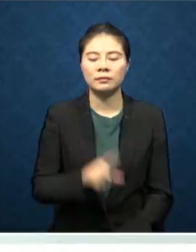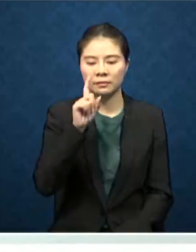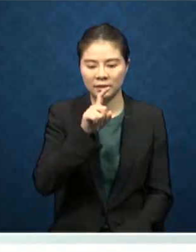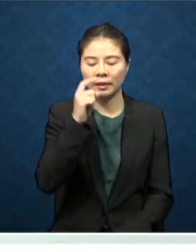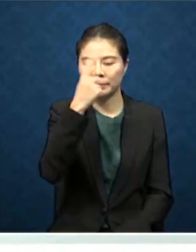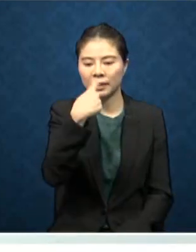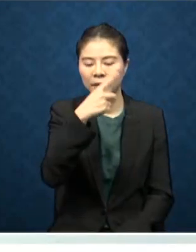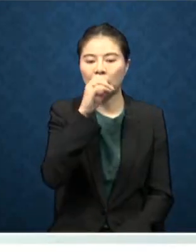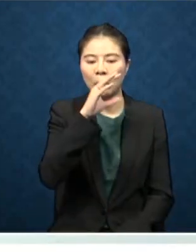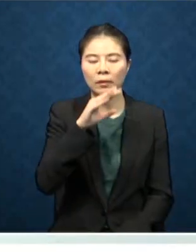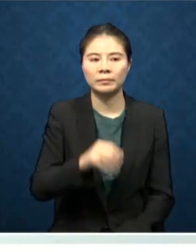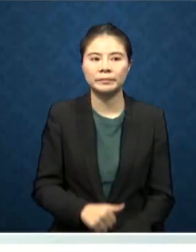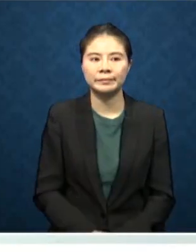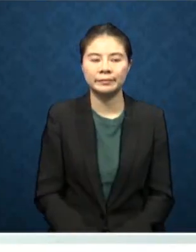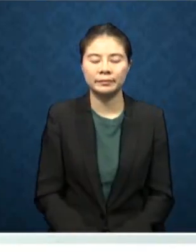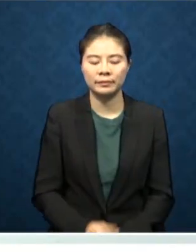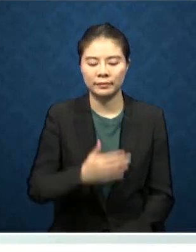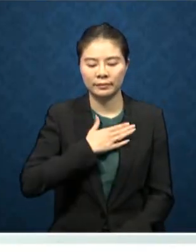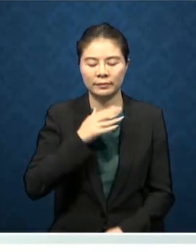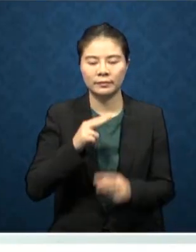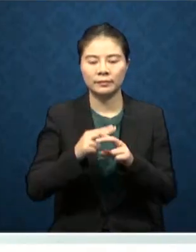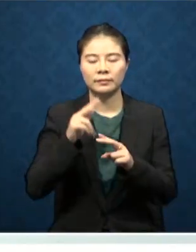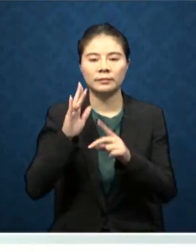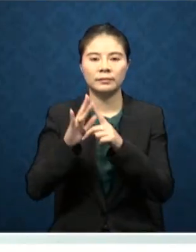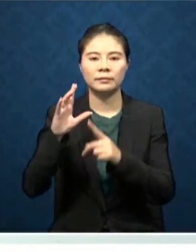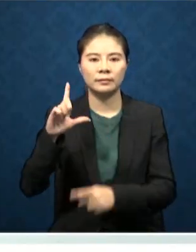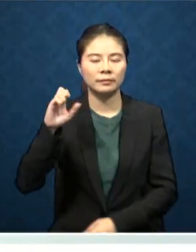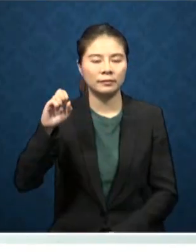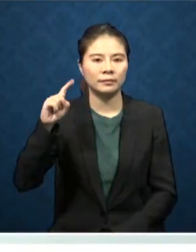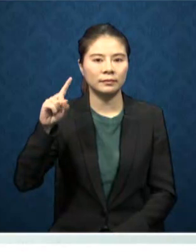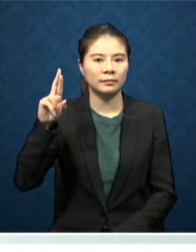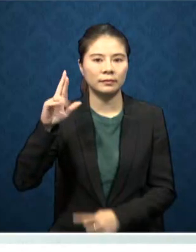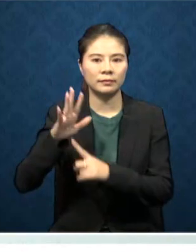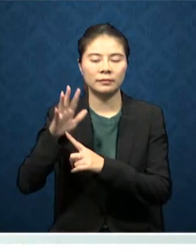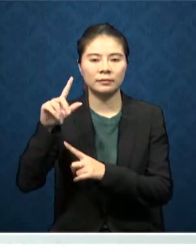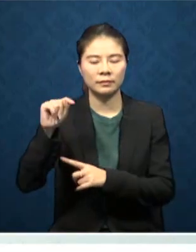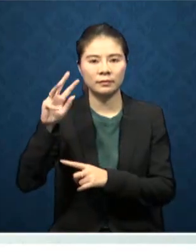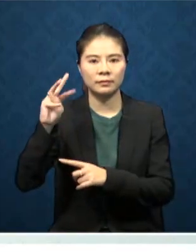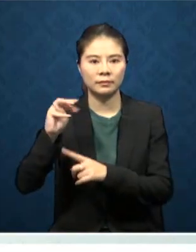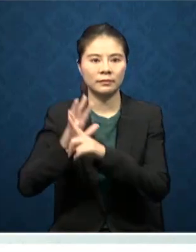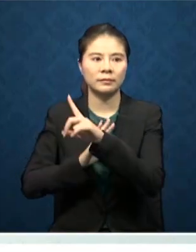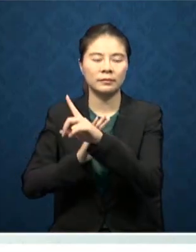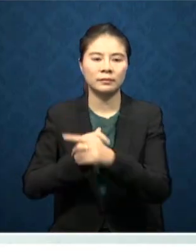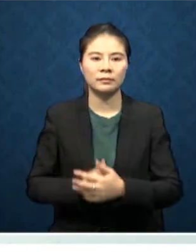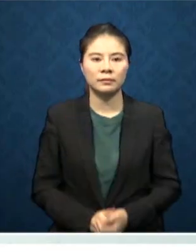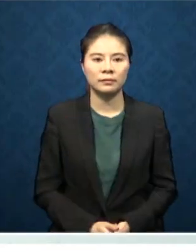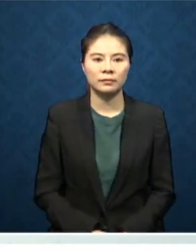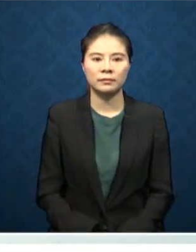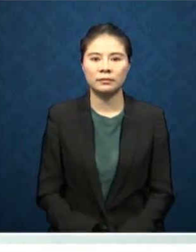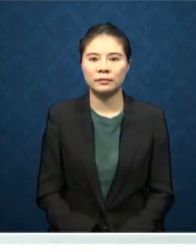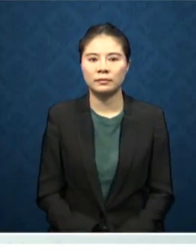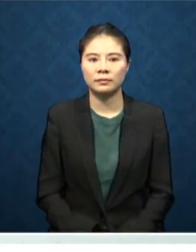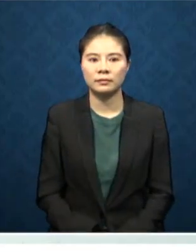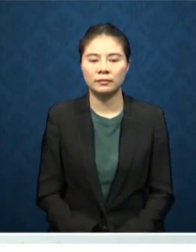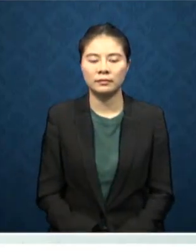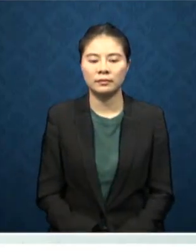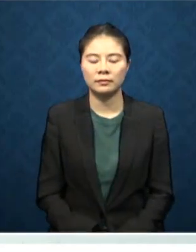วุฒิสภาที่เคารพกระผมพลเอกเลรัตรัตนวานิชสมาชิกวุฒิสภาอยากจะเอ่อพูด